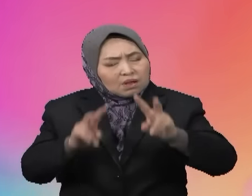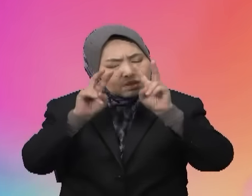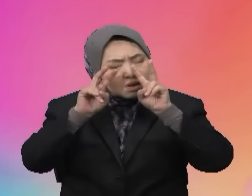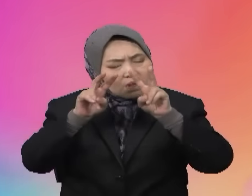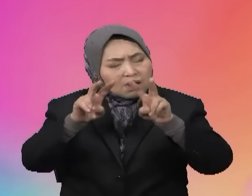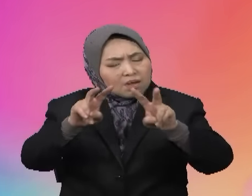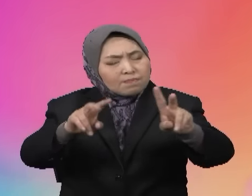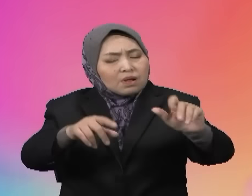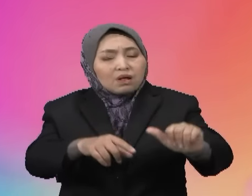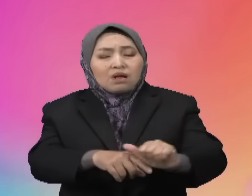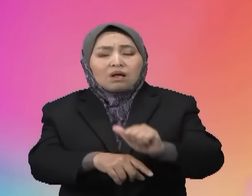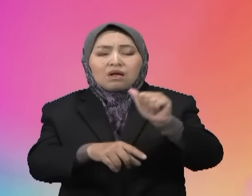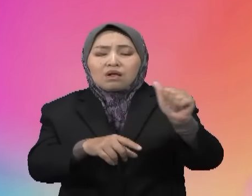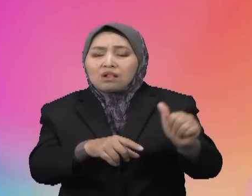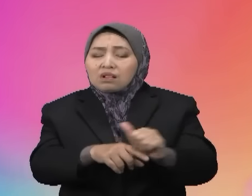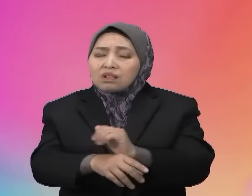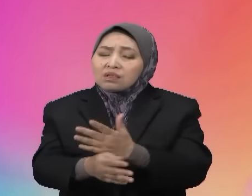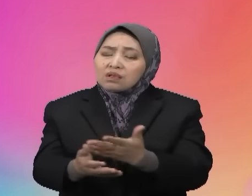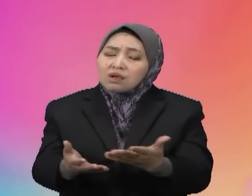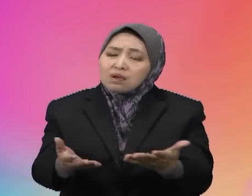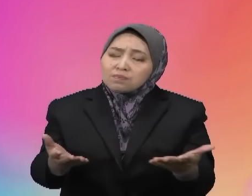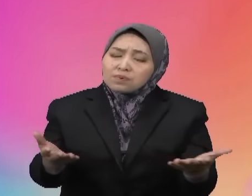rasuluhu thumma